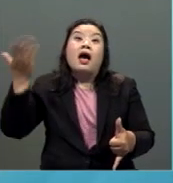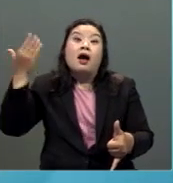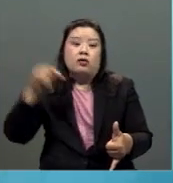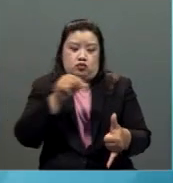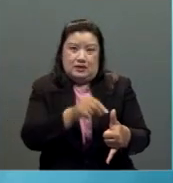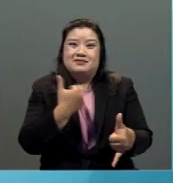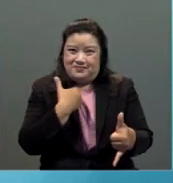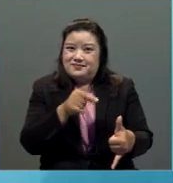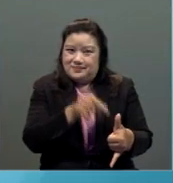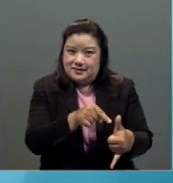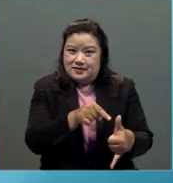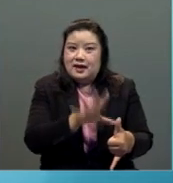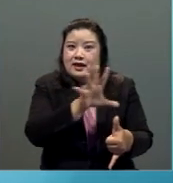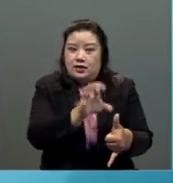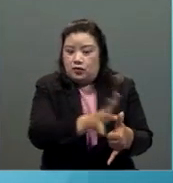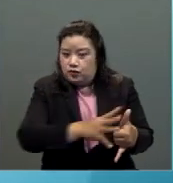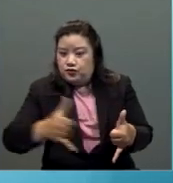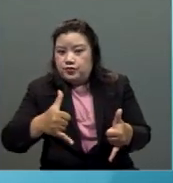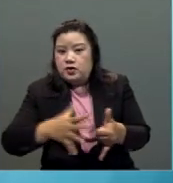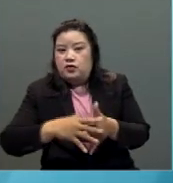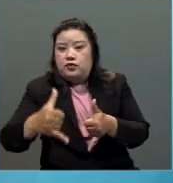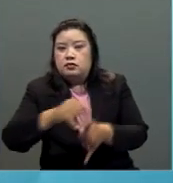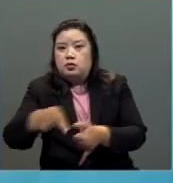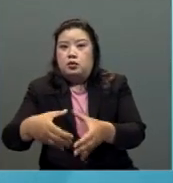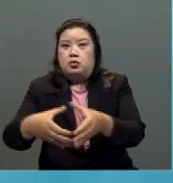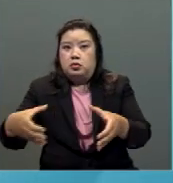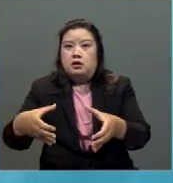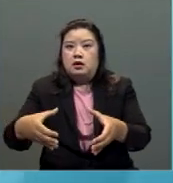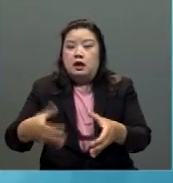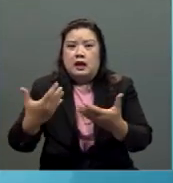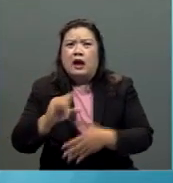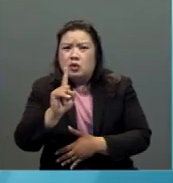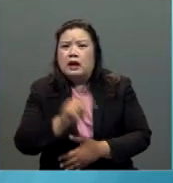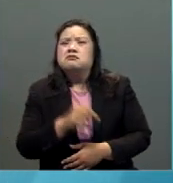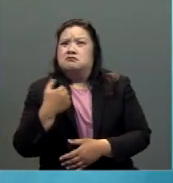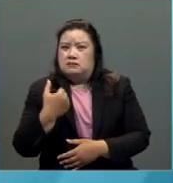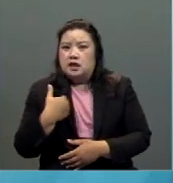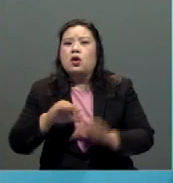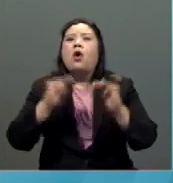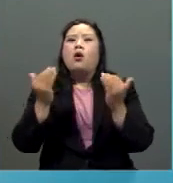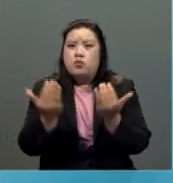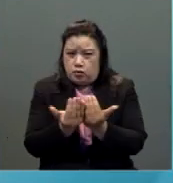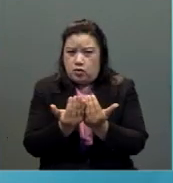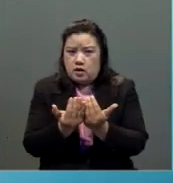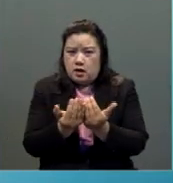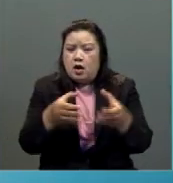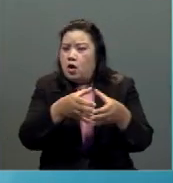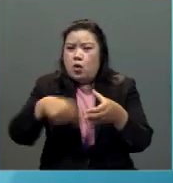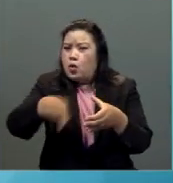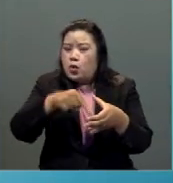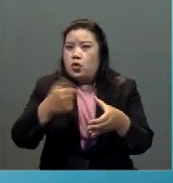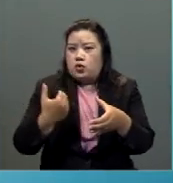หมครับผมเคยรายงานไปแล้วนะครับกลุ่มก้อนนี้ส่วนใหญ่ก็เป็นคนใกล้ชิดเป็นคนในบ้านกันเองนี่แหละครับคือค